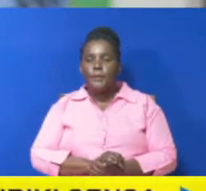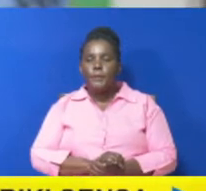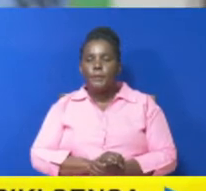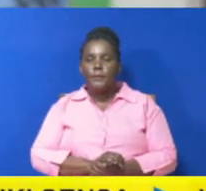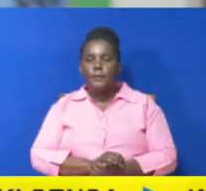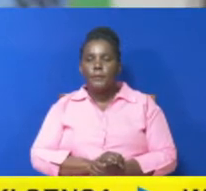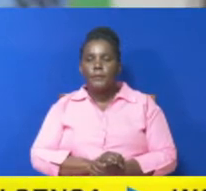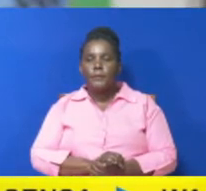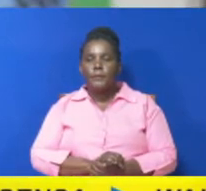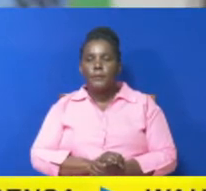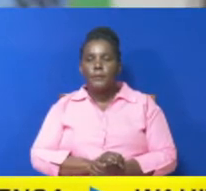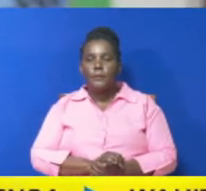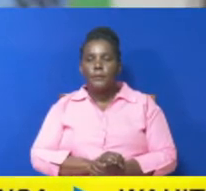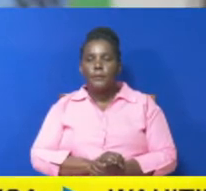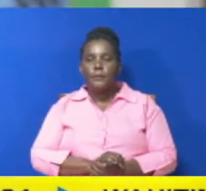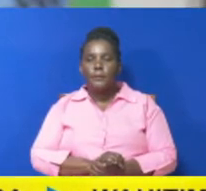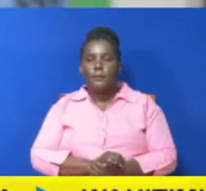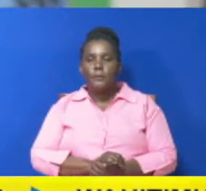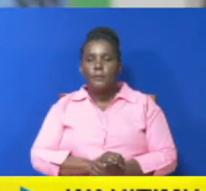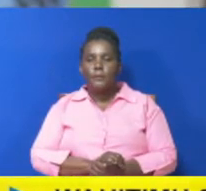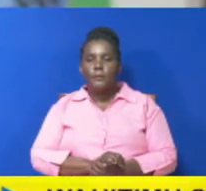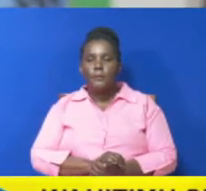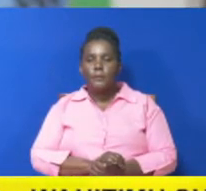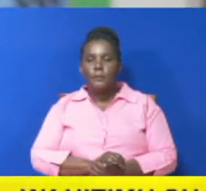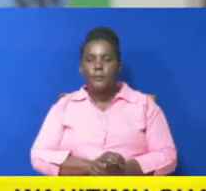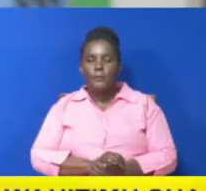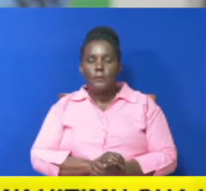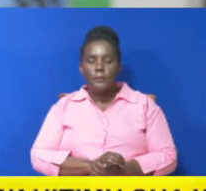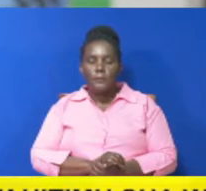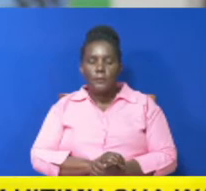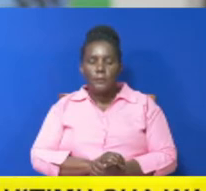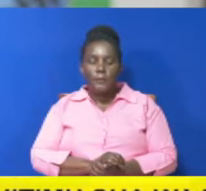Kila mkuu wa kaya awe tayari kwanza kujua